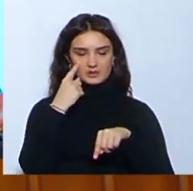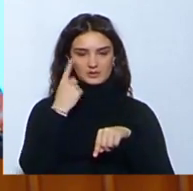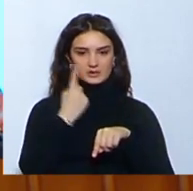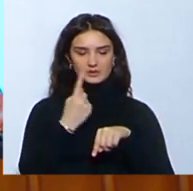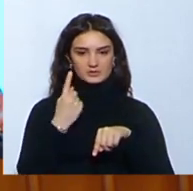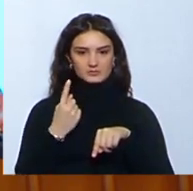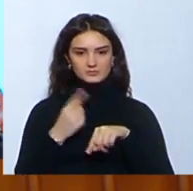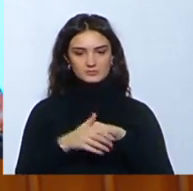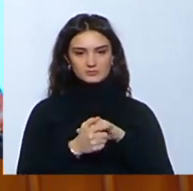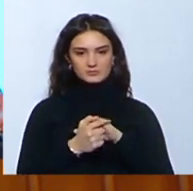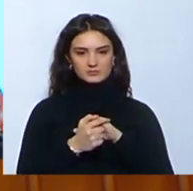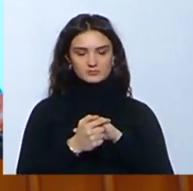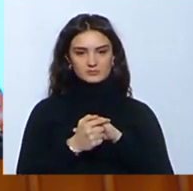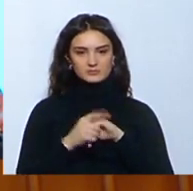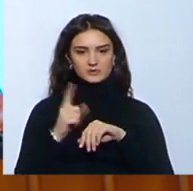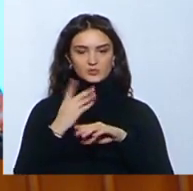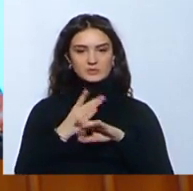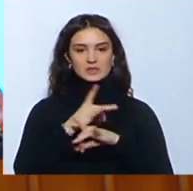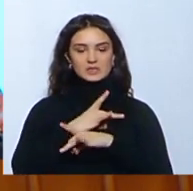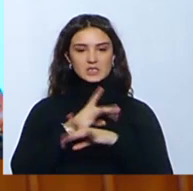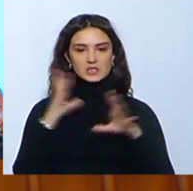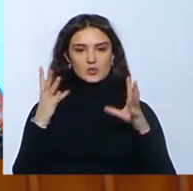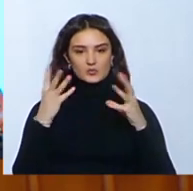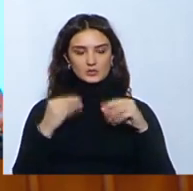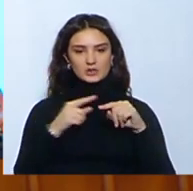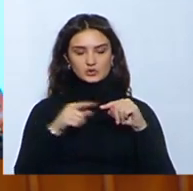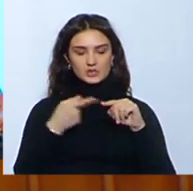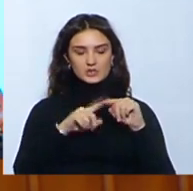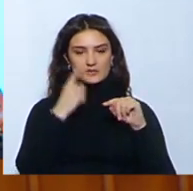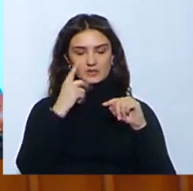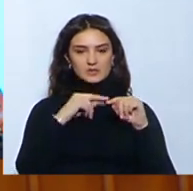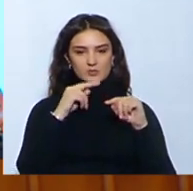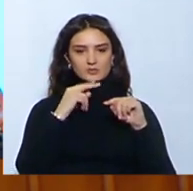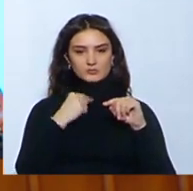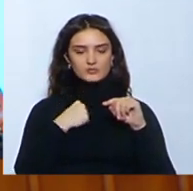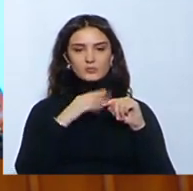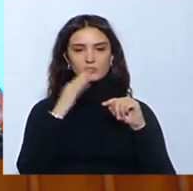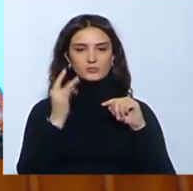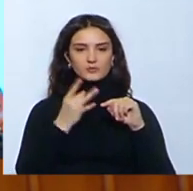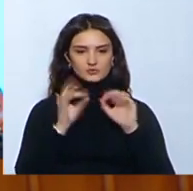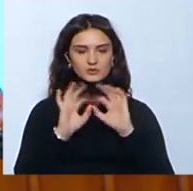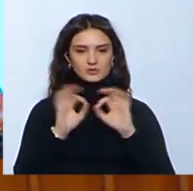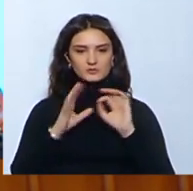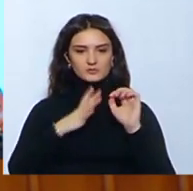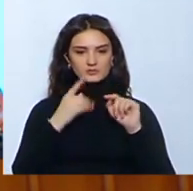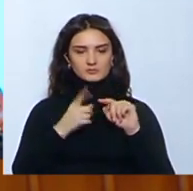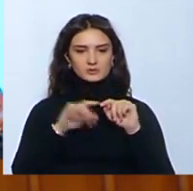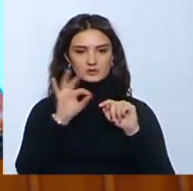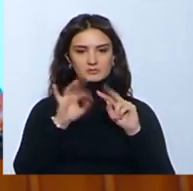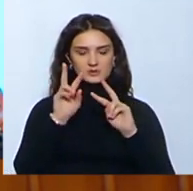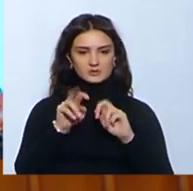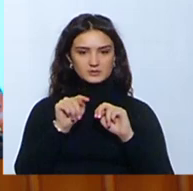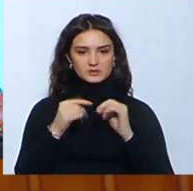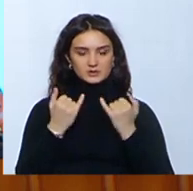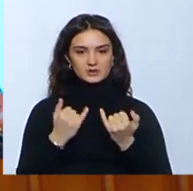და რატომ არის სადღესასწაულო მარათონის ფარგლებში თვალი ასე საყურადღებო, ჩვენ არაერთხელ გვისაუბრია ამ თემაზე, მაგრამ